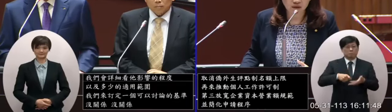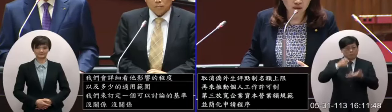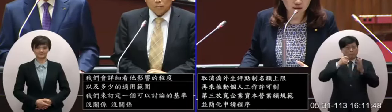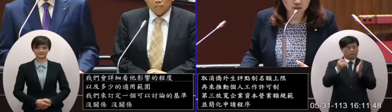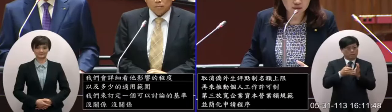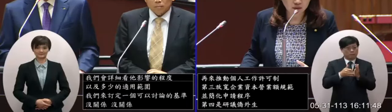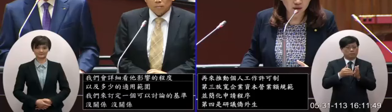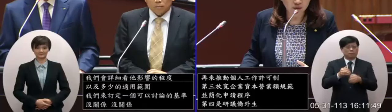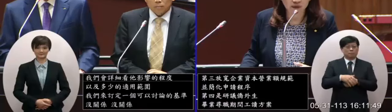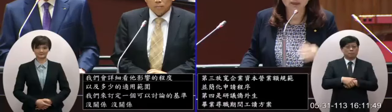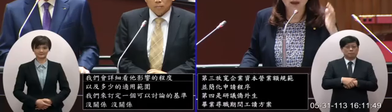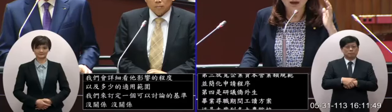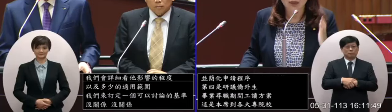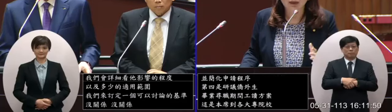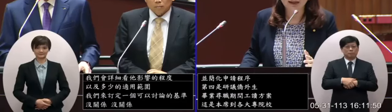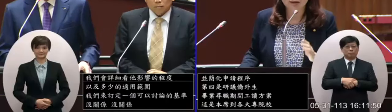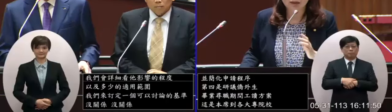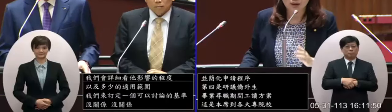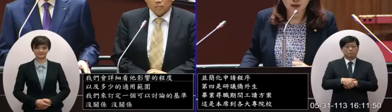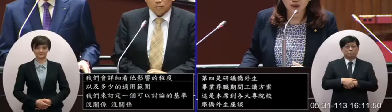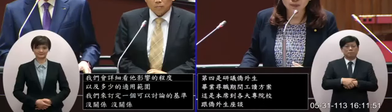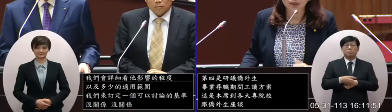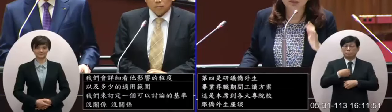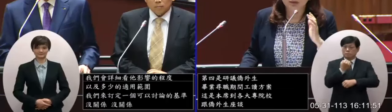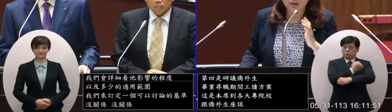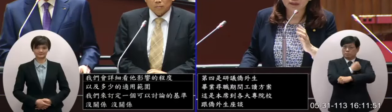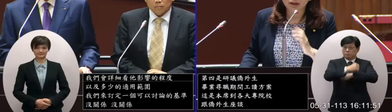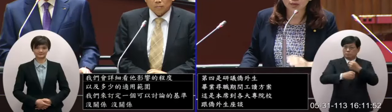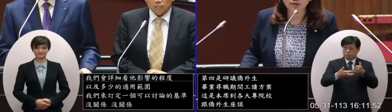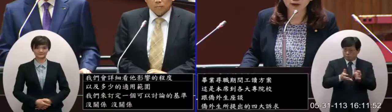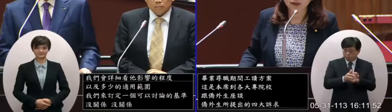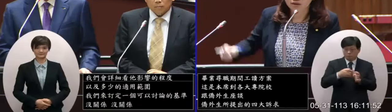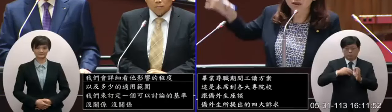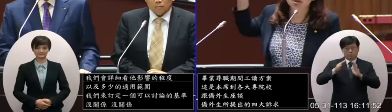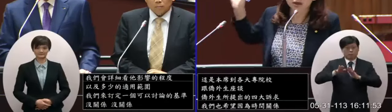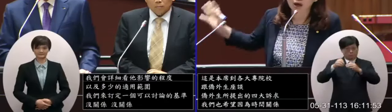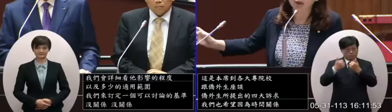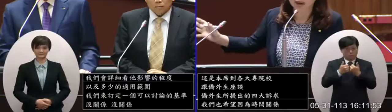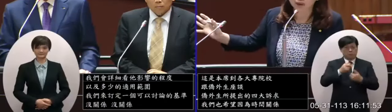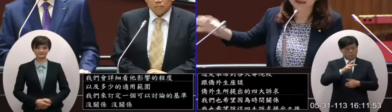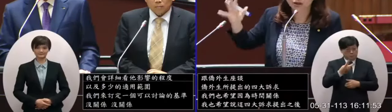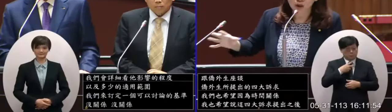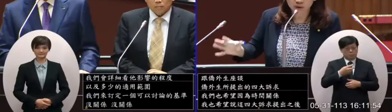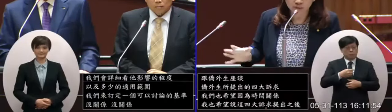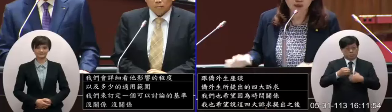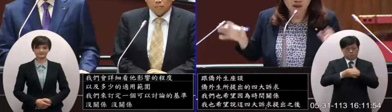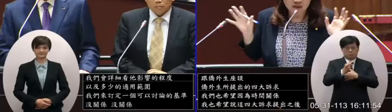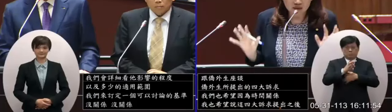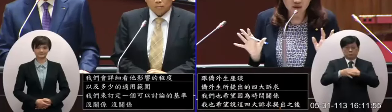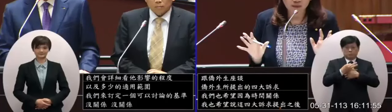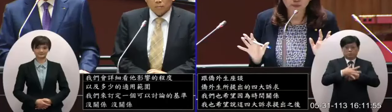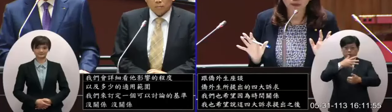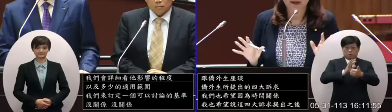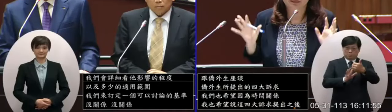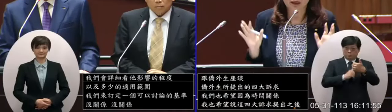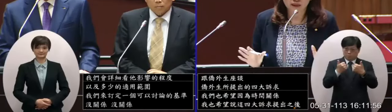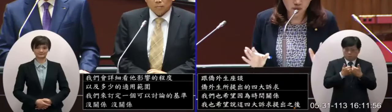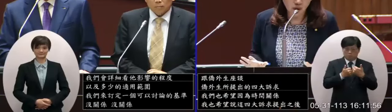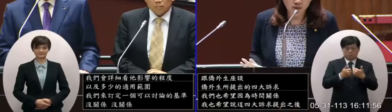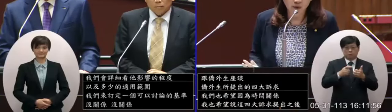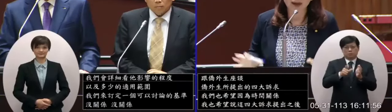来之后呢，我们劳动部、我们国发会，甚至侨委会、教育部四个部